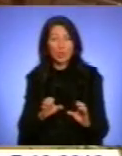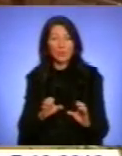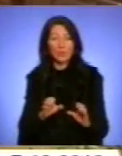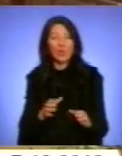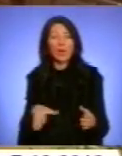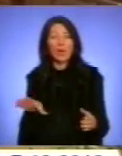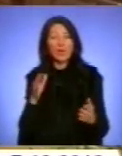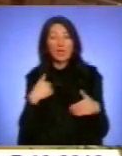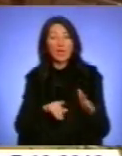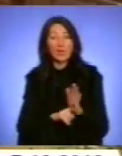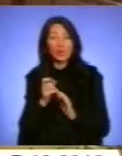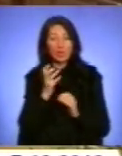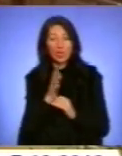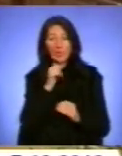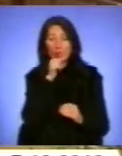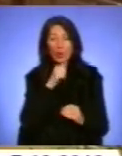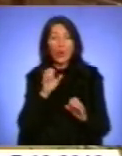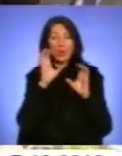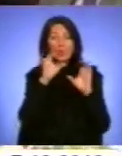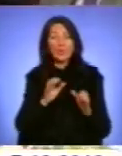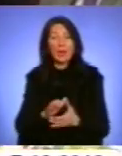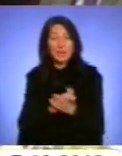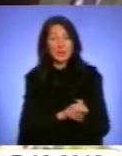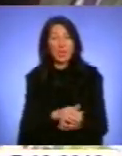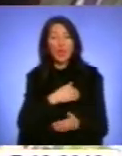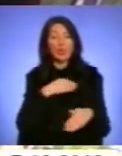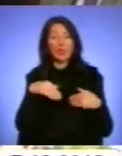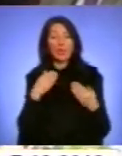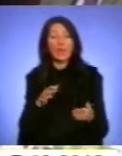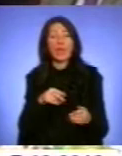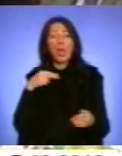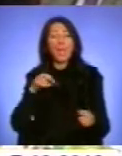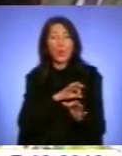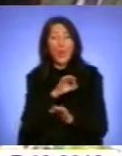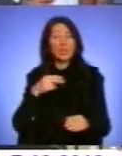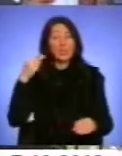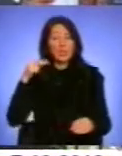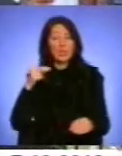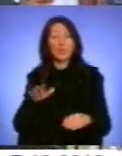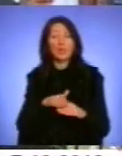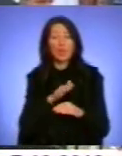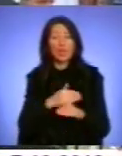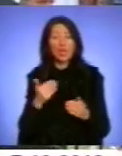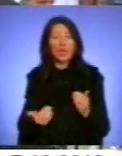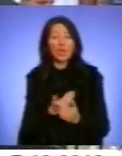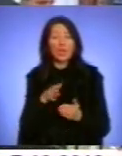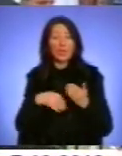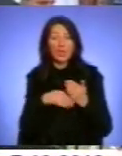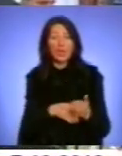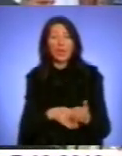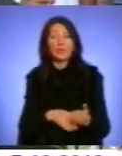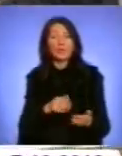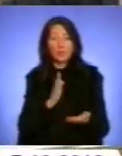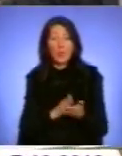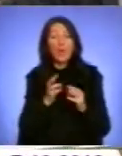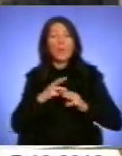вже на початку 2014 року Конституційна асамблея хоче подати проект президенту. Схвалити новий варіант суспільно-політичного консенсусу має